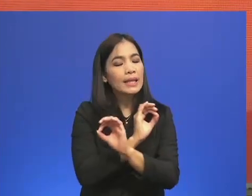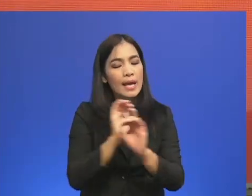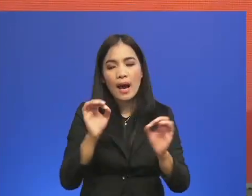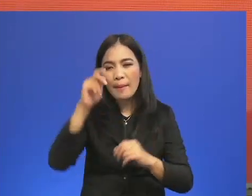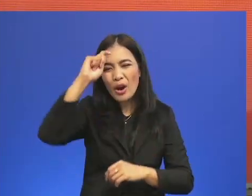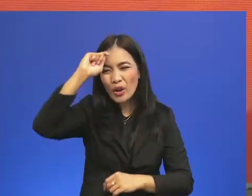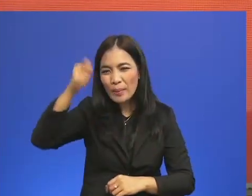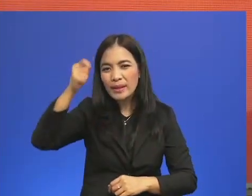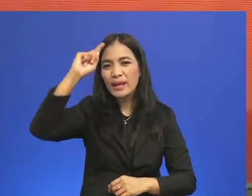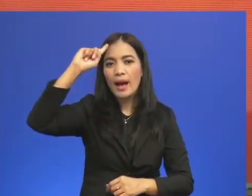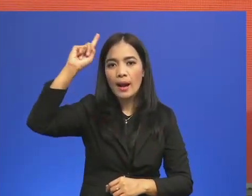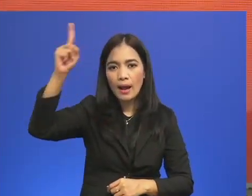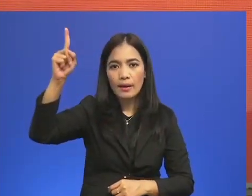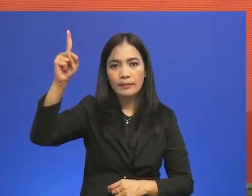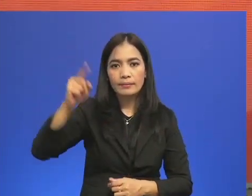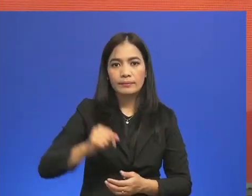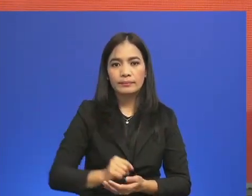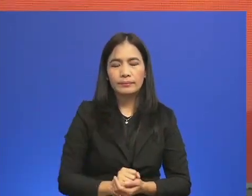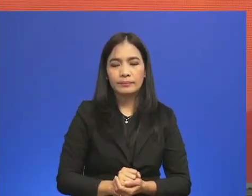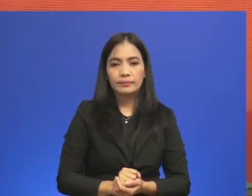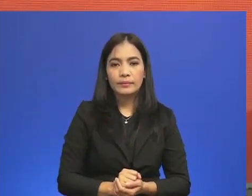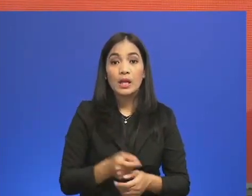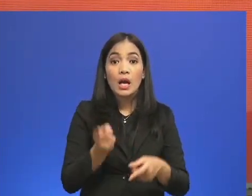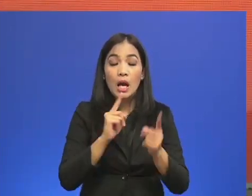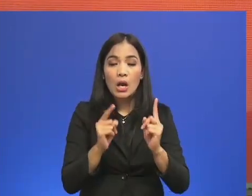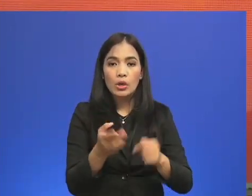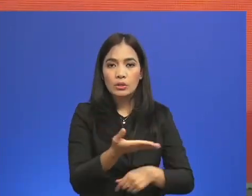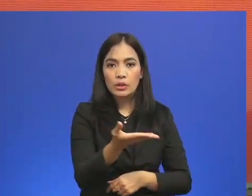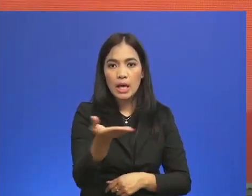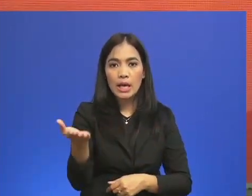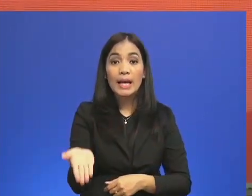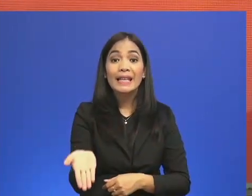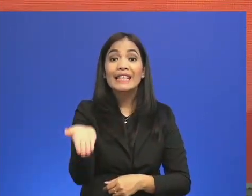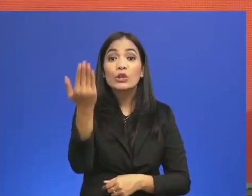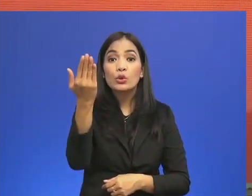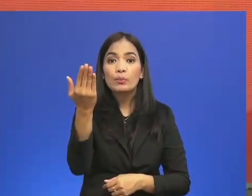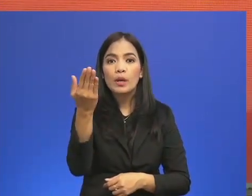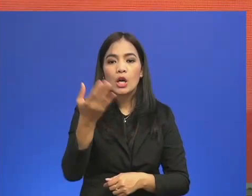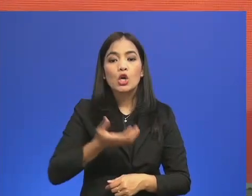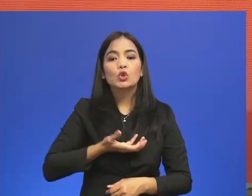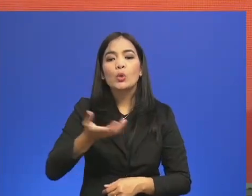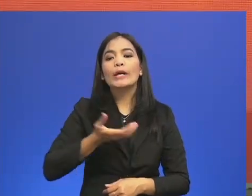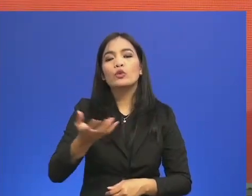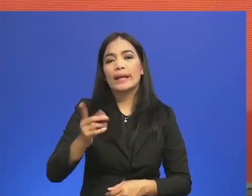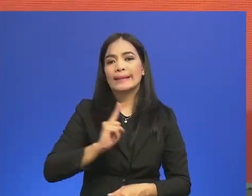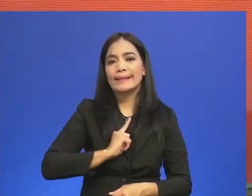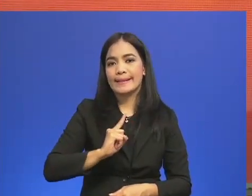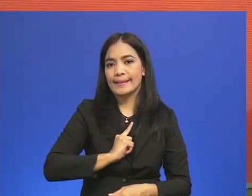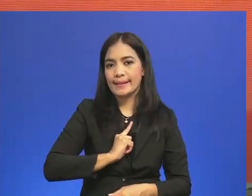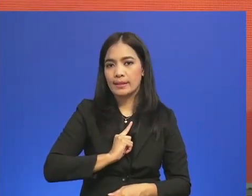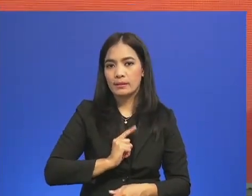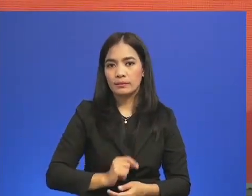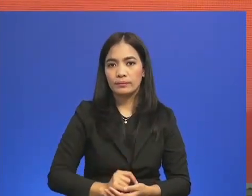menghormati Allah, dan kalau saudara hidup sesuka saudara sendiri.